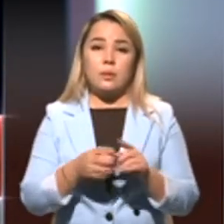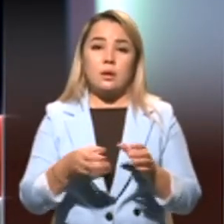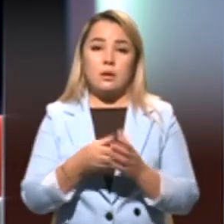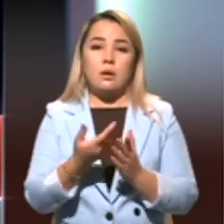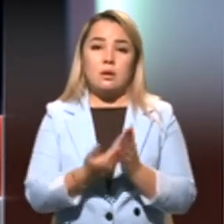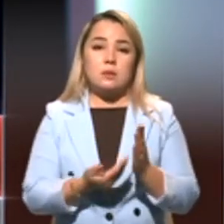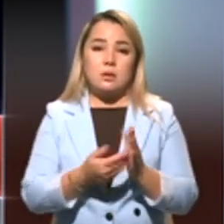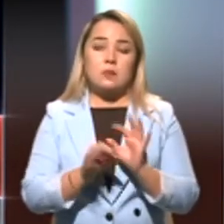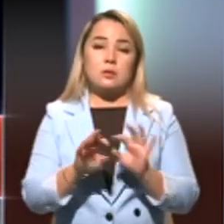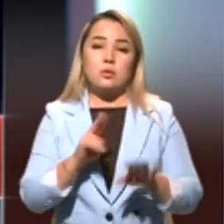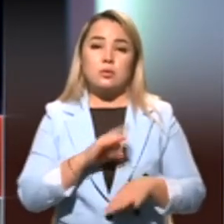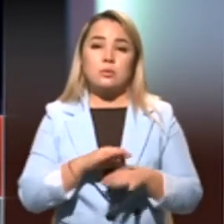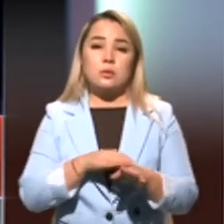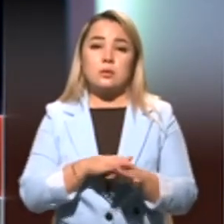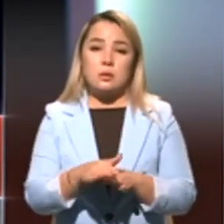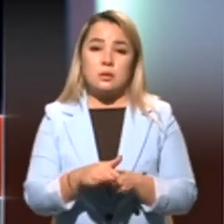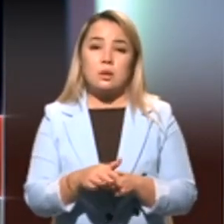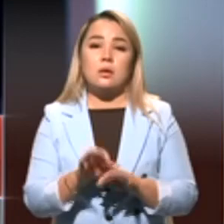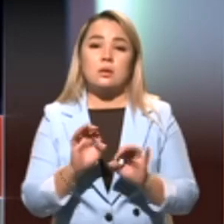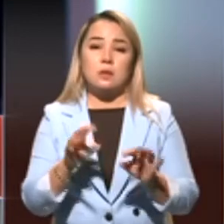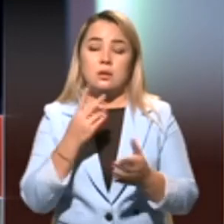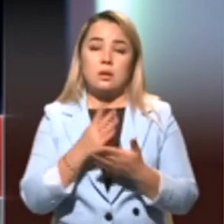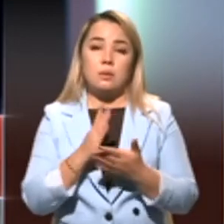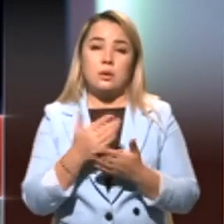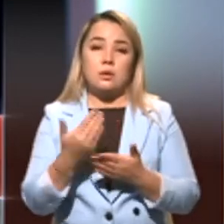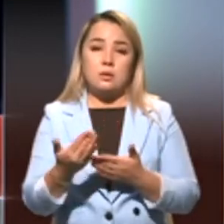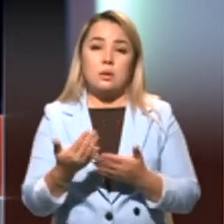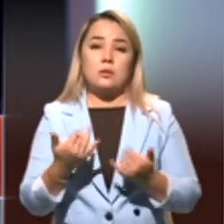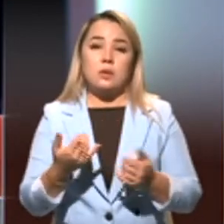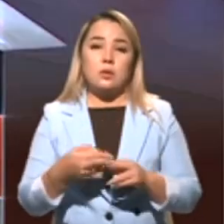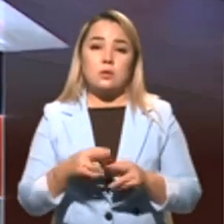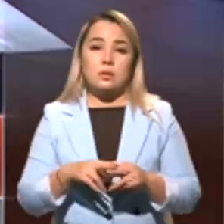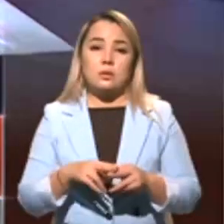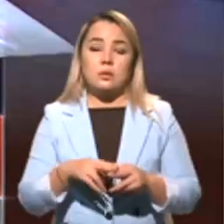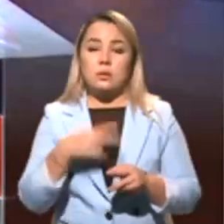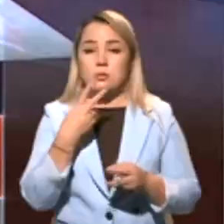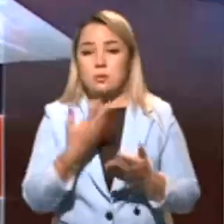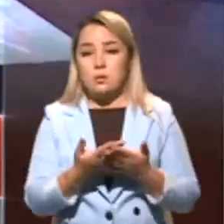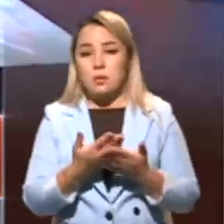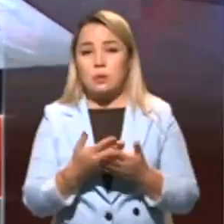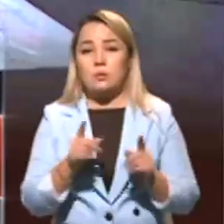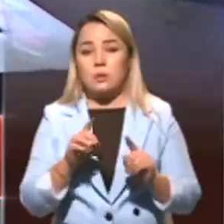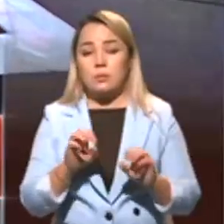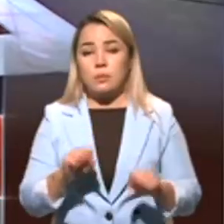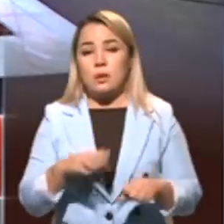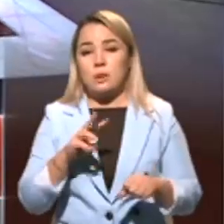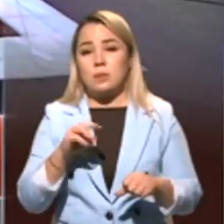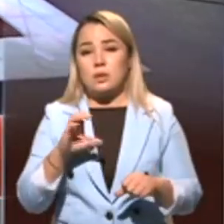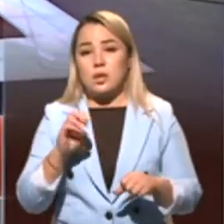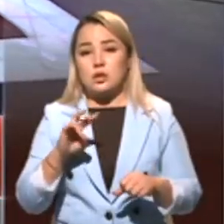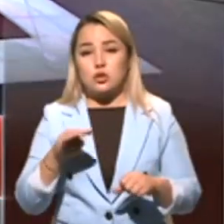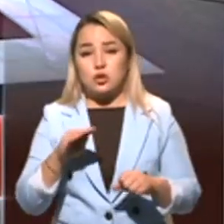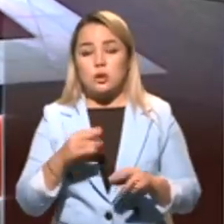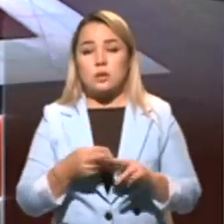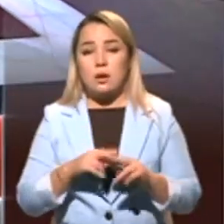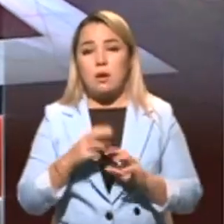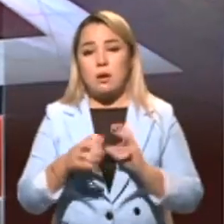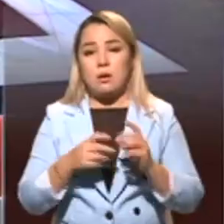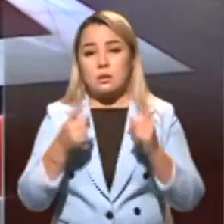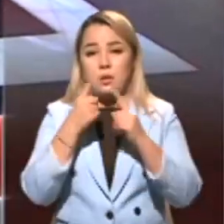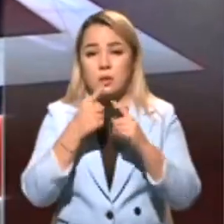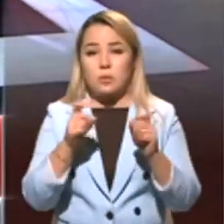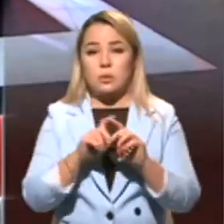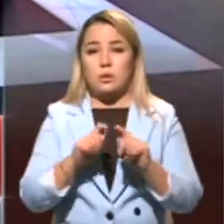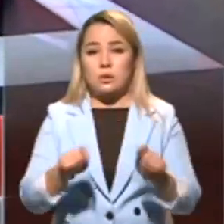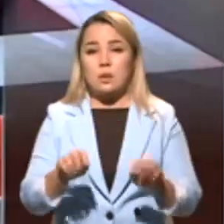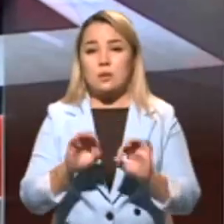түсіндіріп екі ортада біз істейміз, жеткіземіз. Енді көріңіз, мына жақтан шыққан месседж әлемге жариялап жіберді